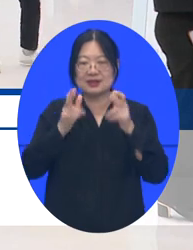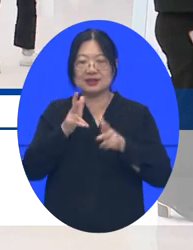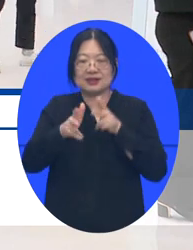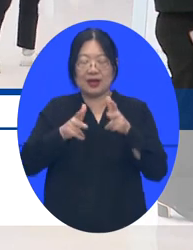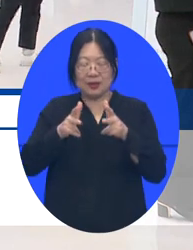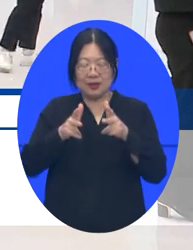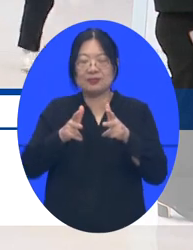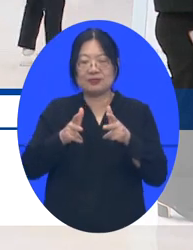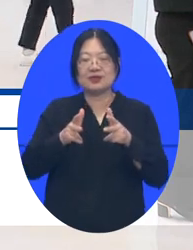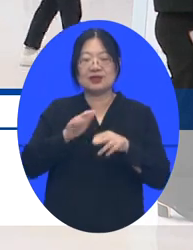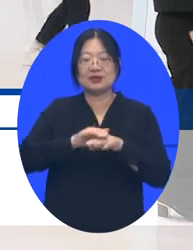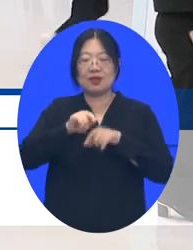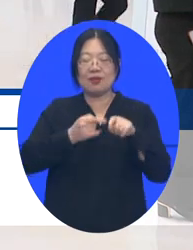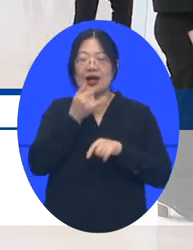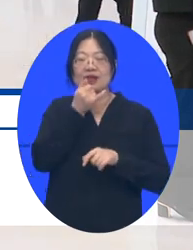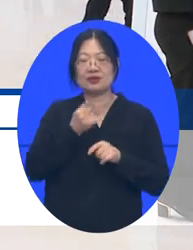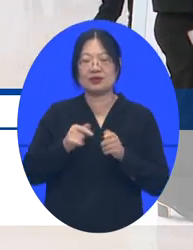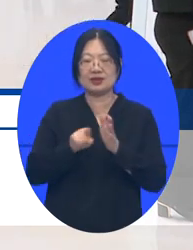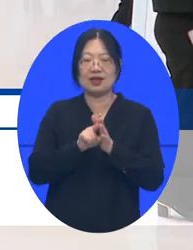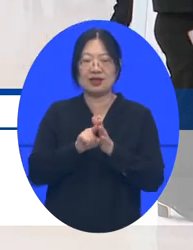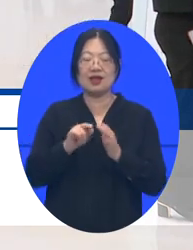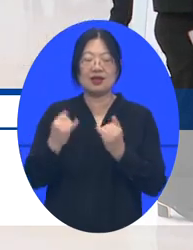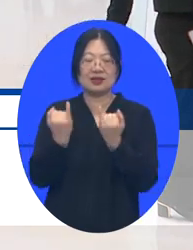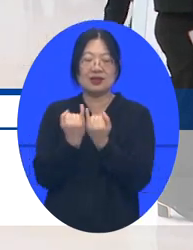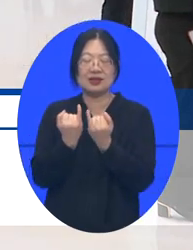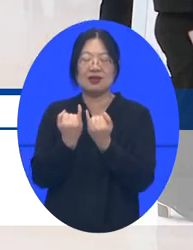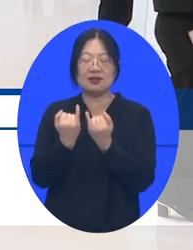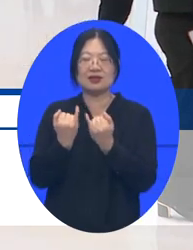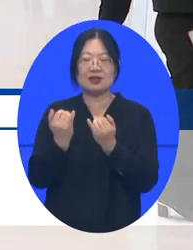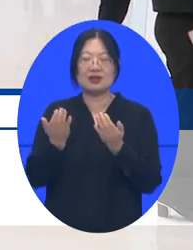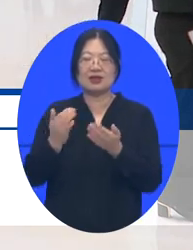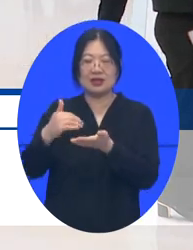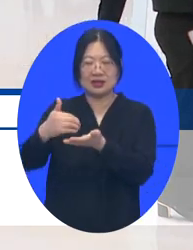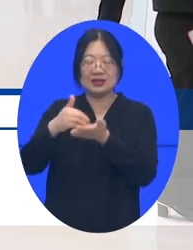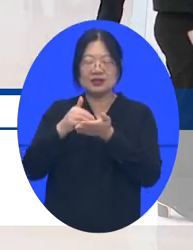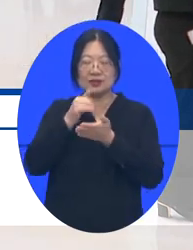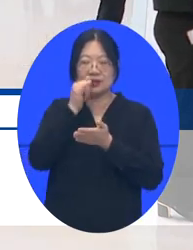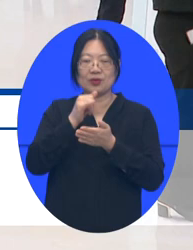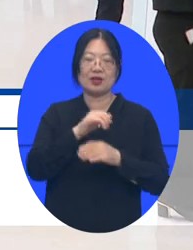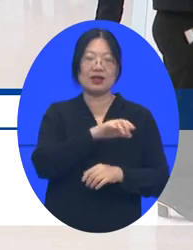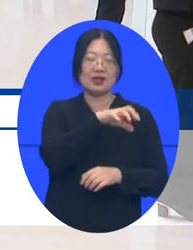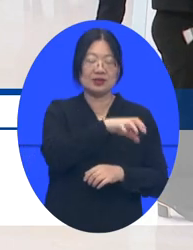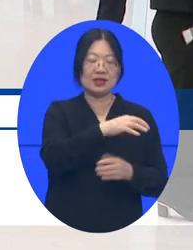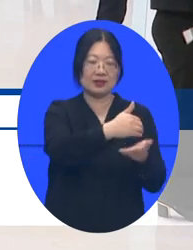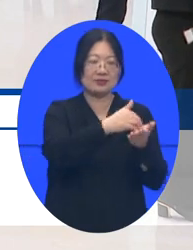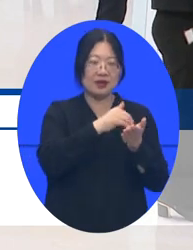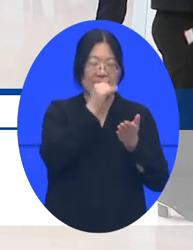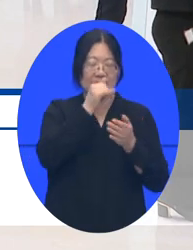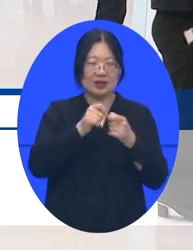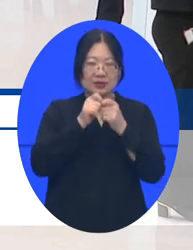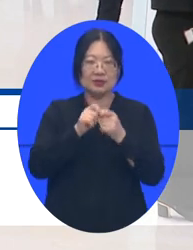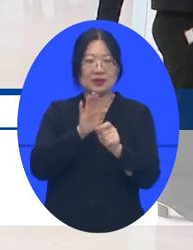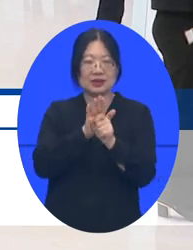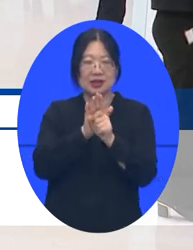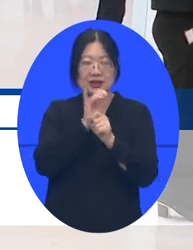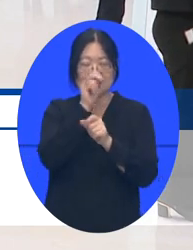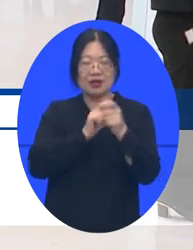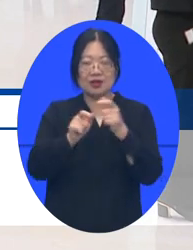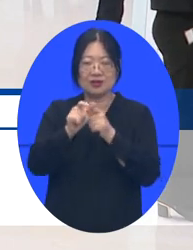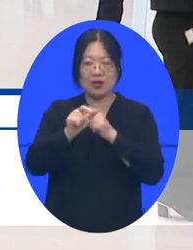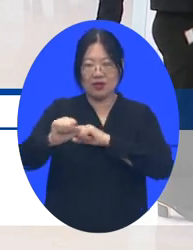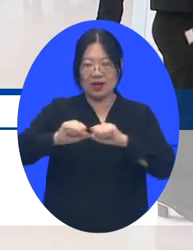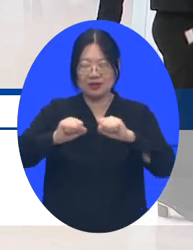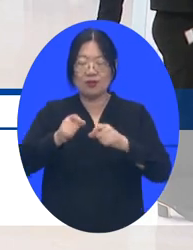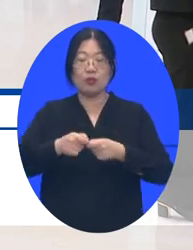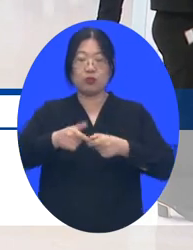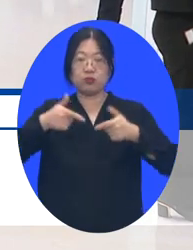우리 여성들을 좀 보다듬고 현장의 목소리를 듣고 촘촘히 또 지원해서 좀 활성화될 수 있도록